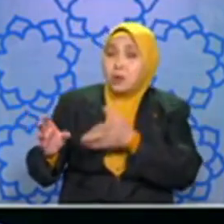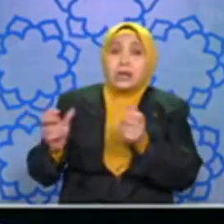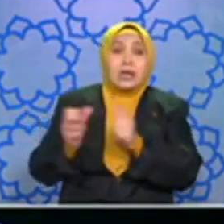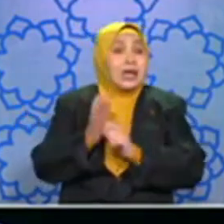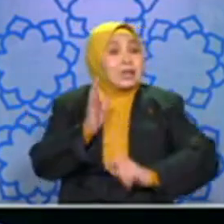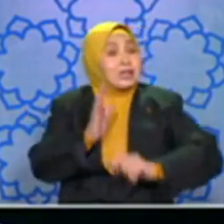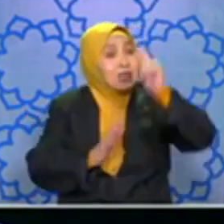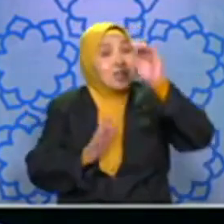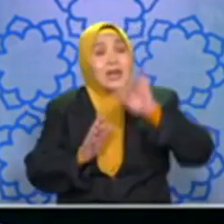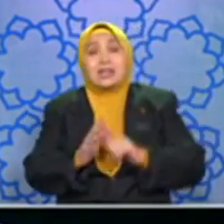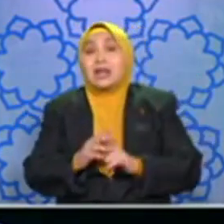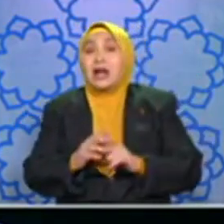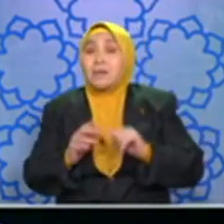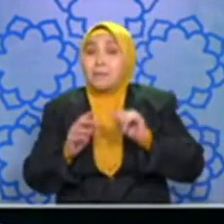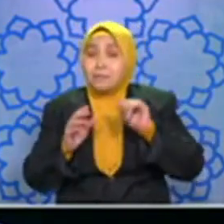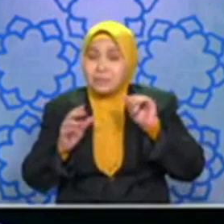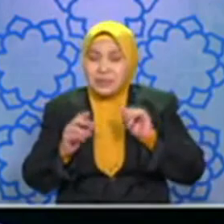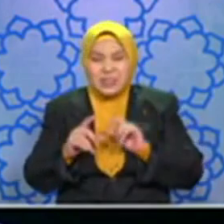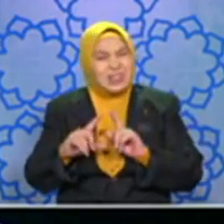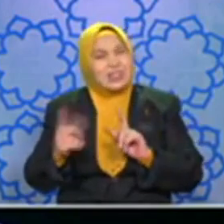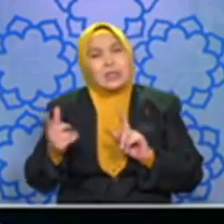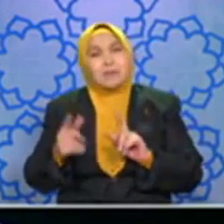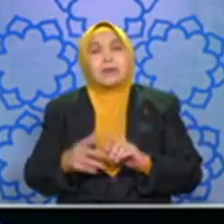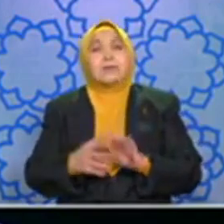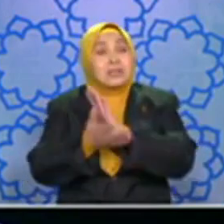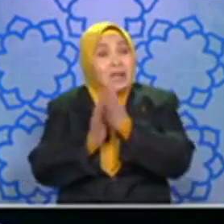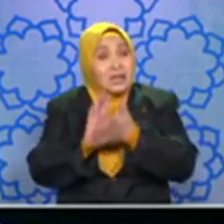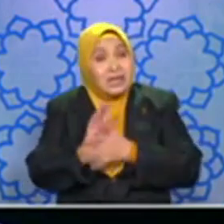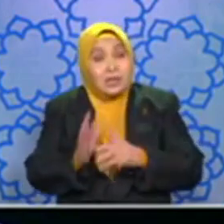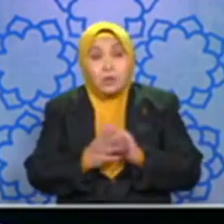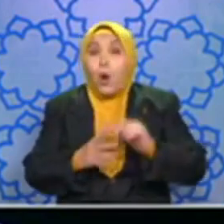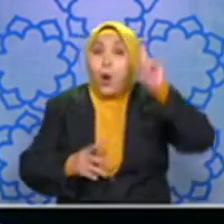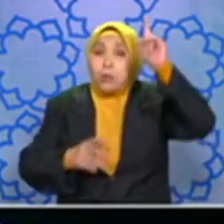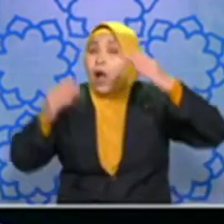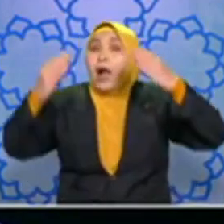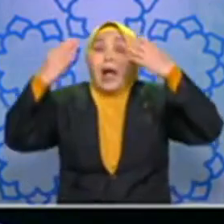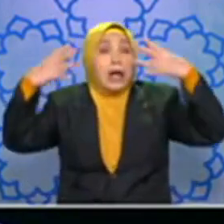ketinggian yang agung. Bercakap tentang Allah ni hebat, ya,